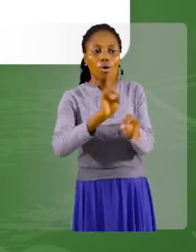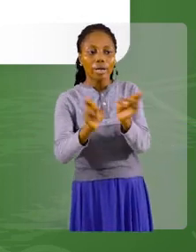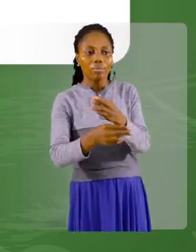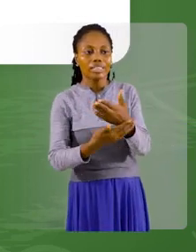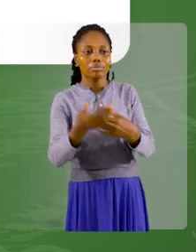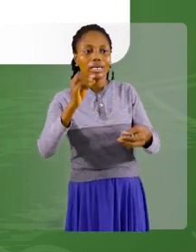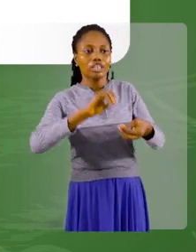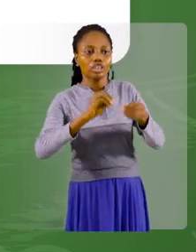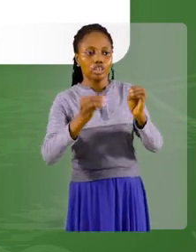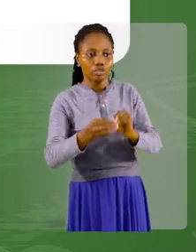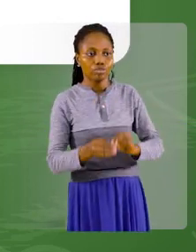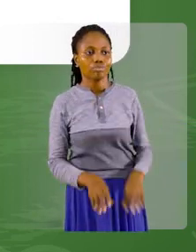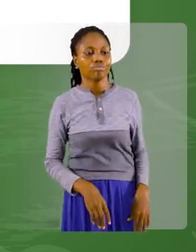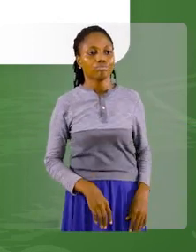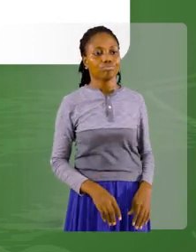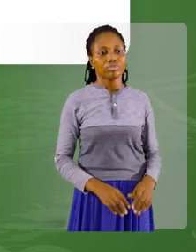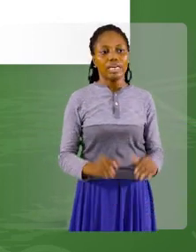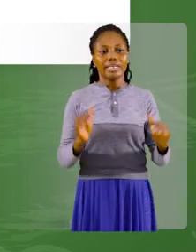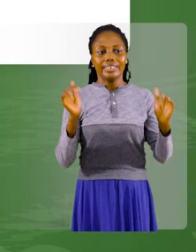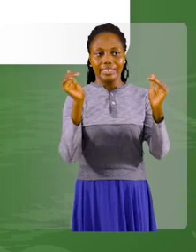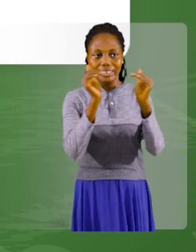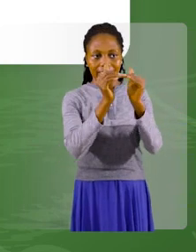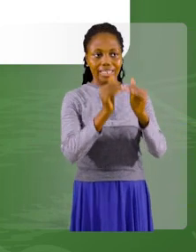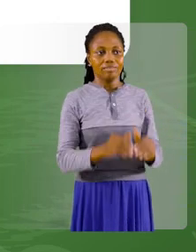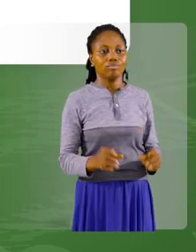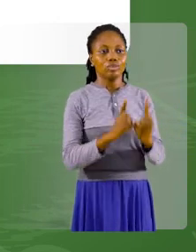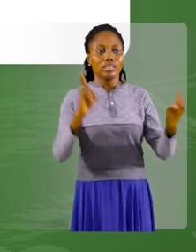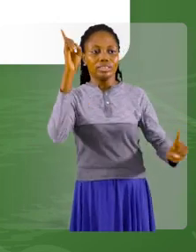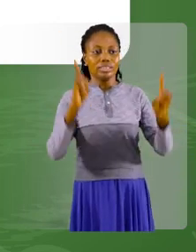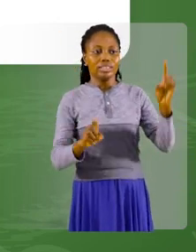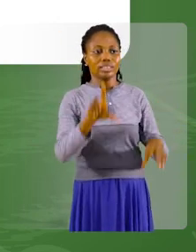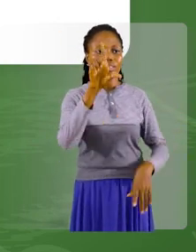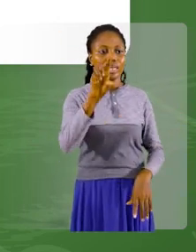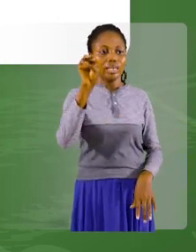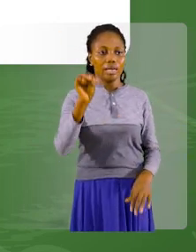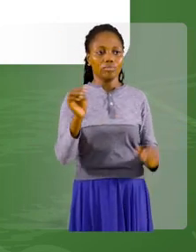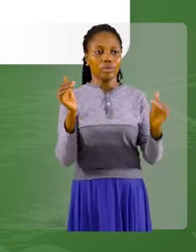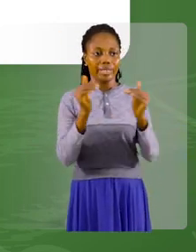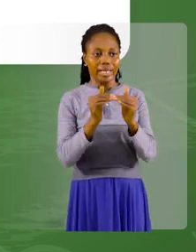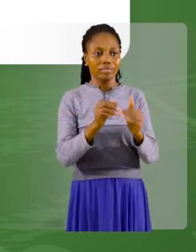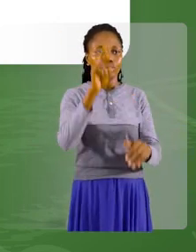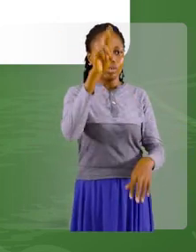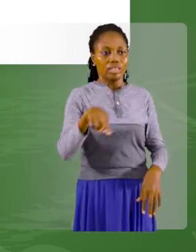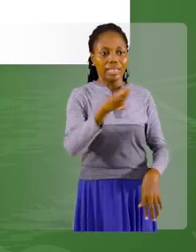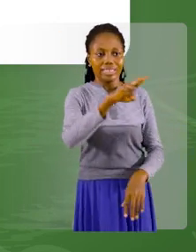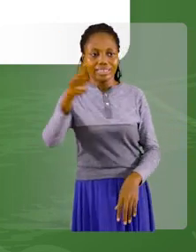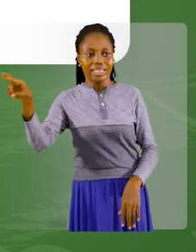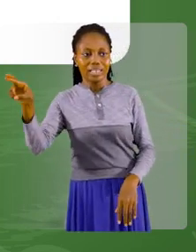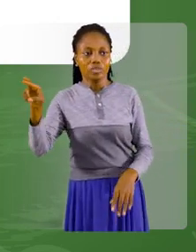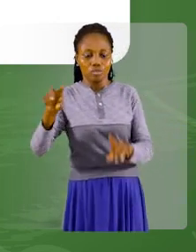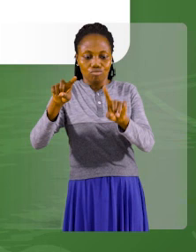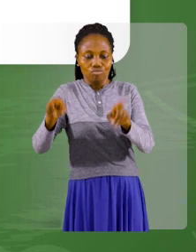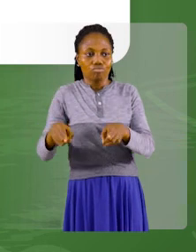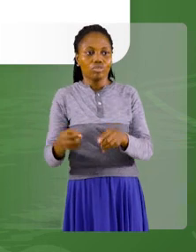valeurs, on a distance LM égale racine carrée 2,